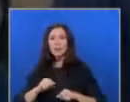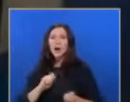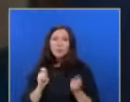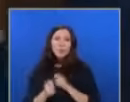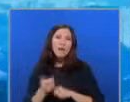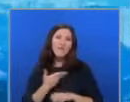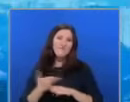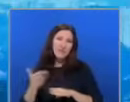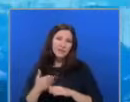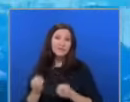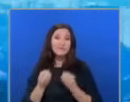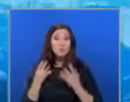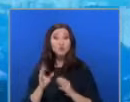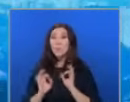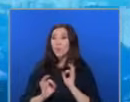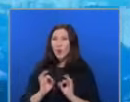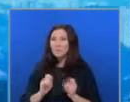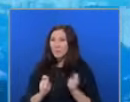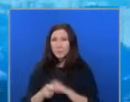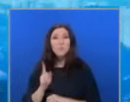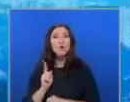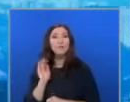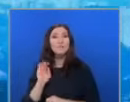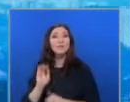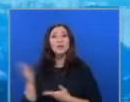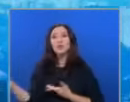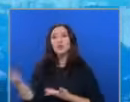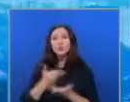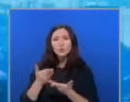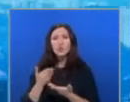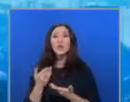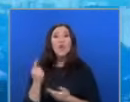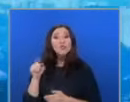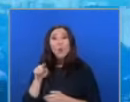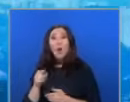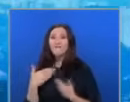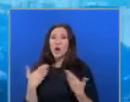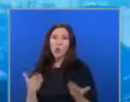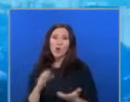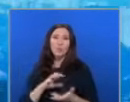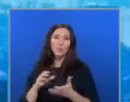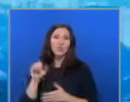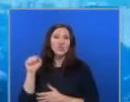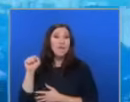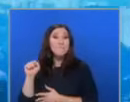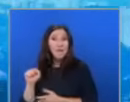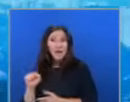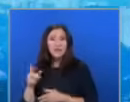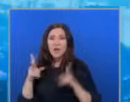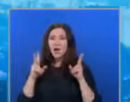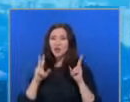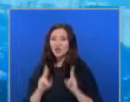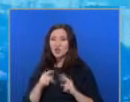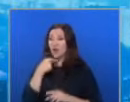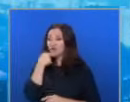винаги са възможни, но подобни промени могат да бъдат дискутирани тогава, когато политическа партия реши